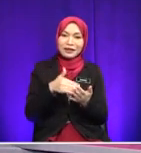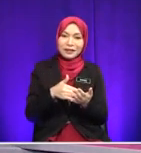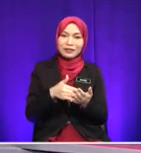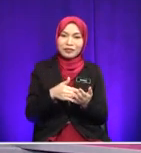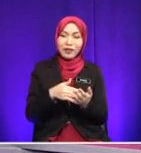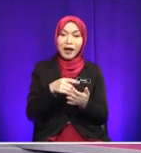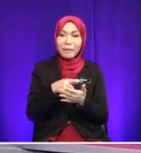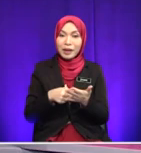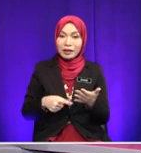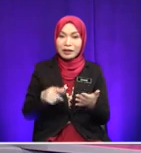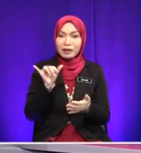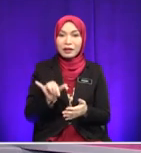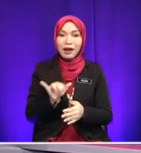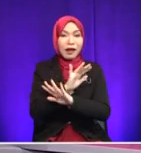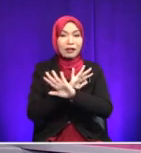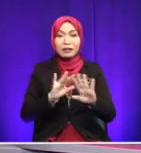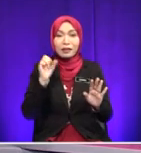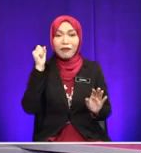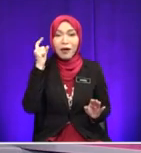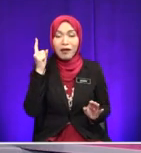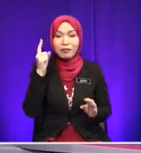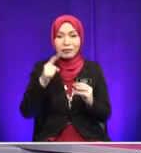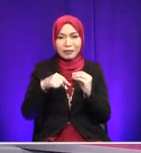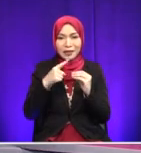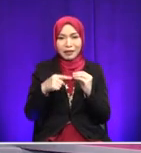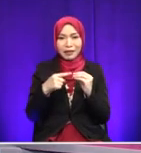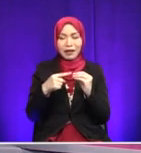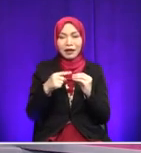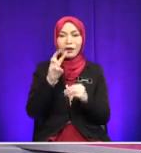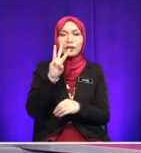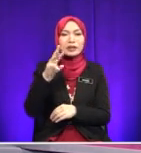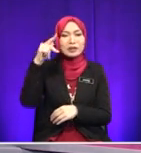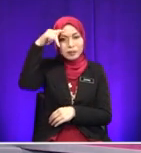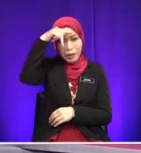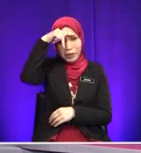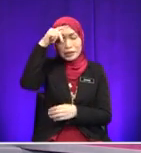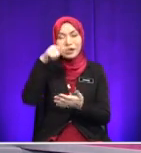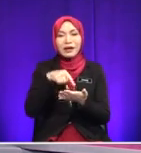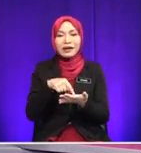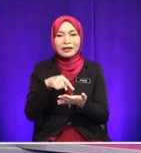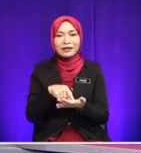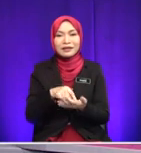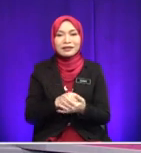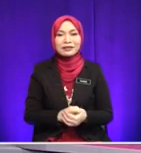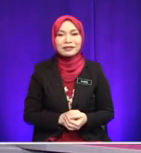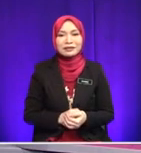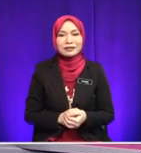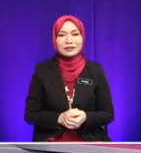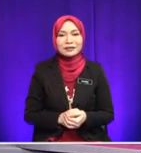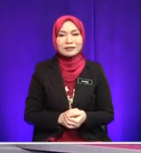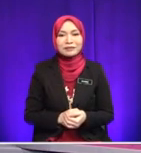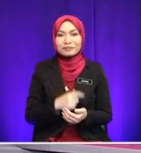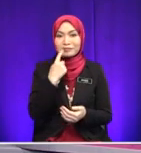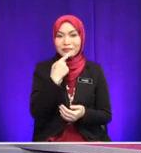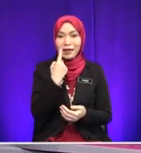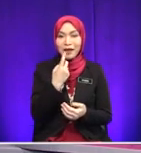dah. Nak lagi. Nak tahu apa lagi tentang Wisma Putra ni, cikgu? Sebab Wisma Putra ini sesuatu yang sangat menarik tau. Siapa yang